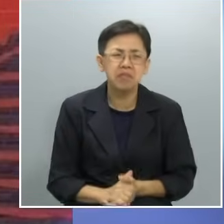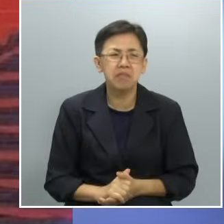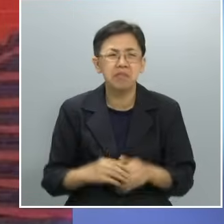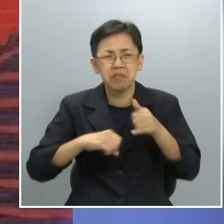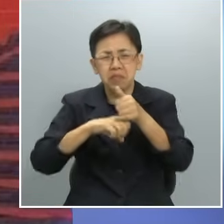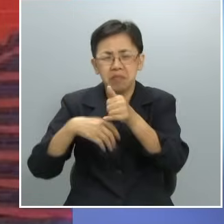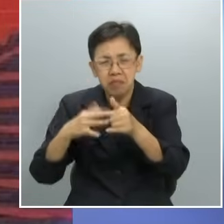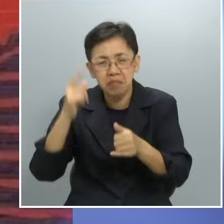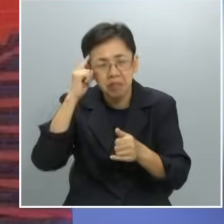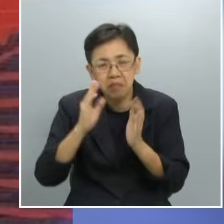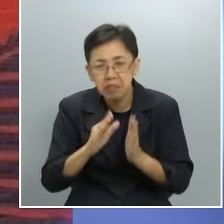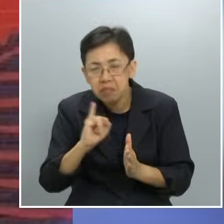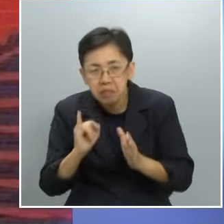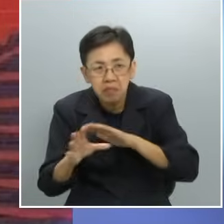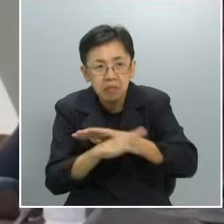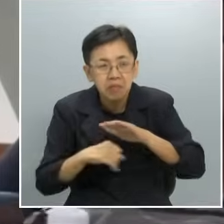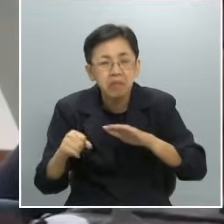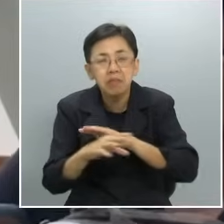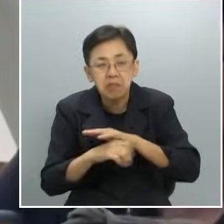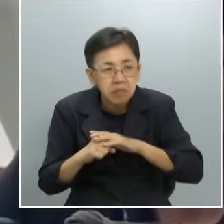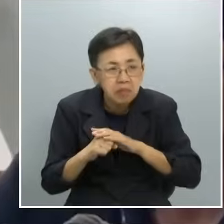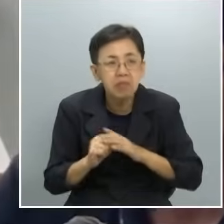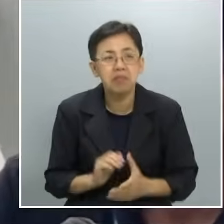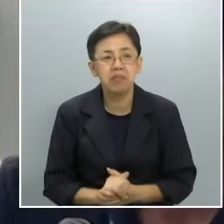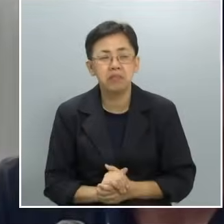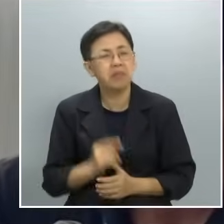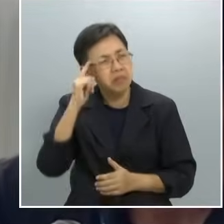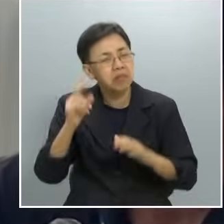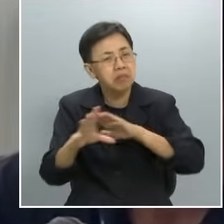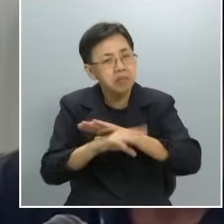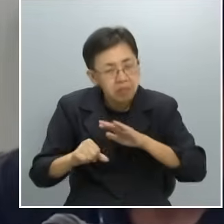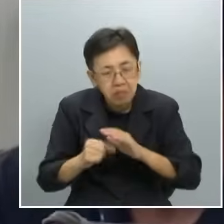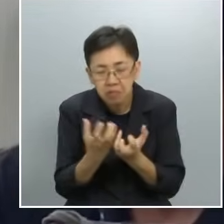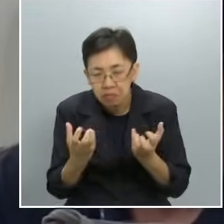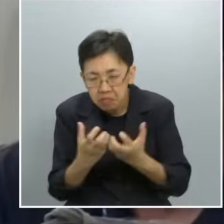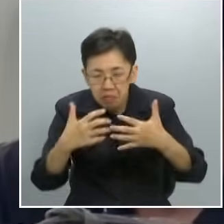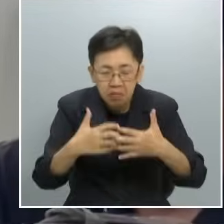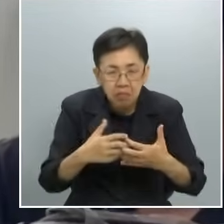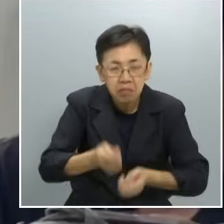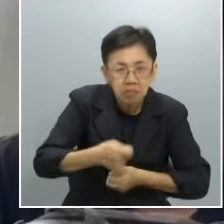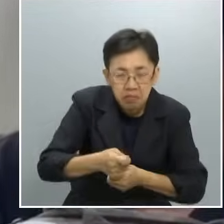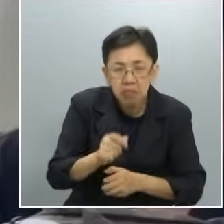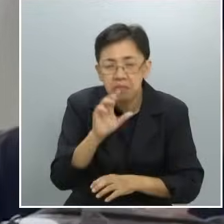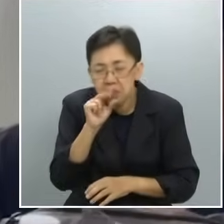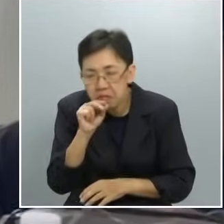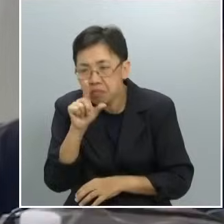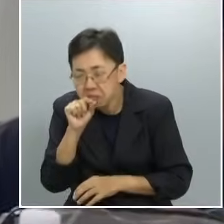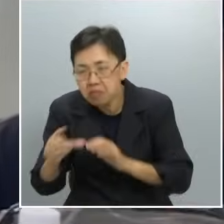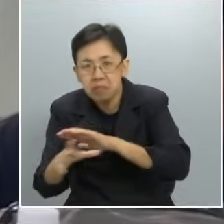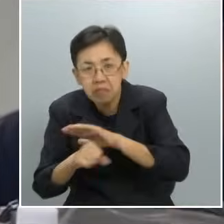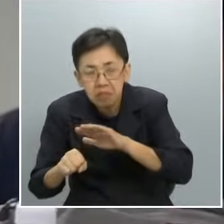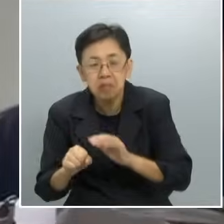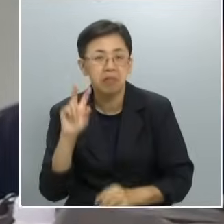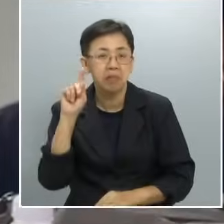าจะเป็นขโมยมาลักทรัพย์สินมีค่ามากกว่ามาเอาเครื่องมือการเกษตรเป็ดไก่ของชาวบ้านมากกว่าพอยิ่งมีข่าวก